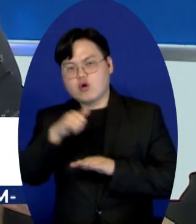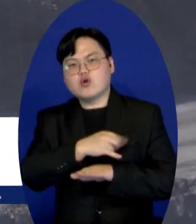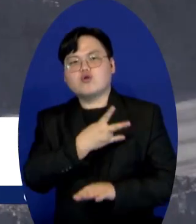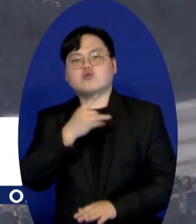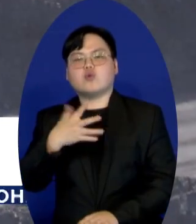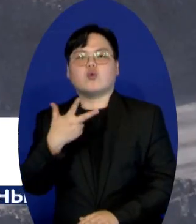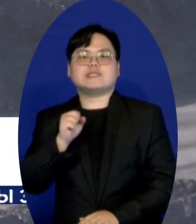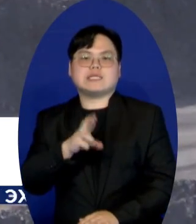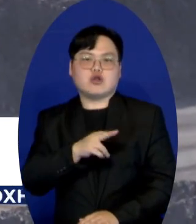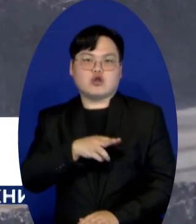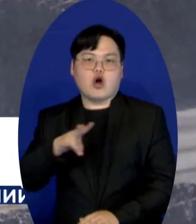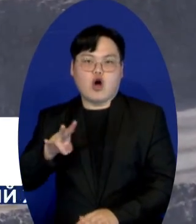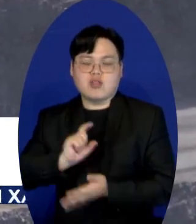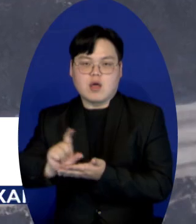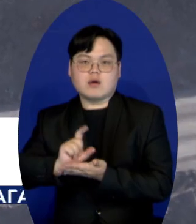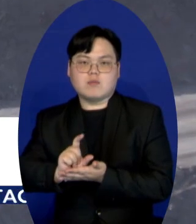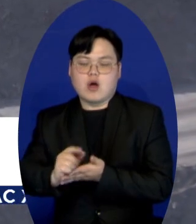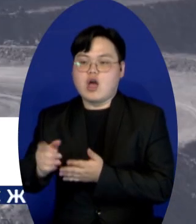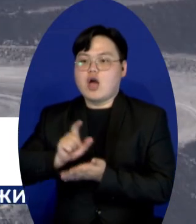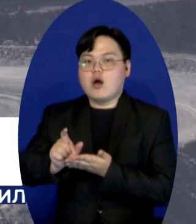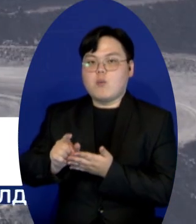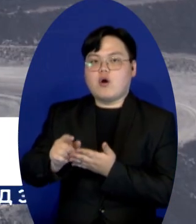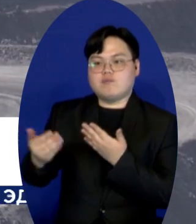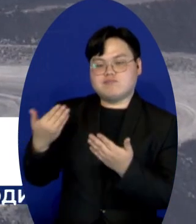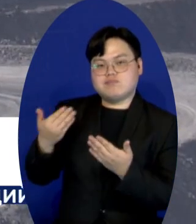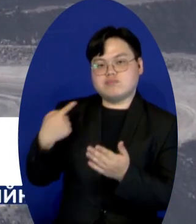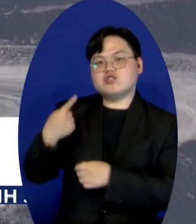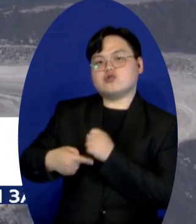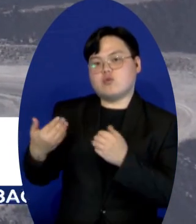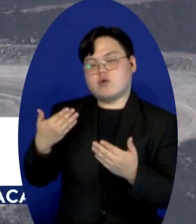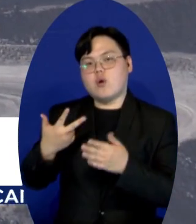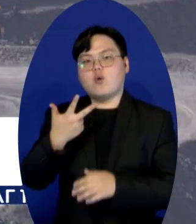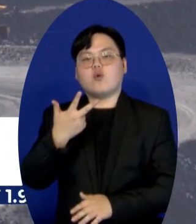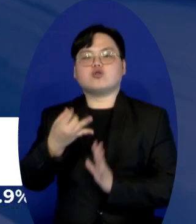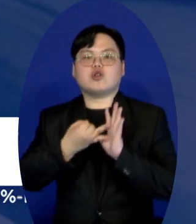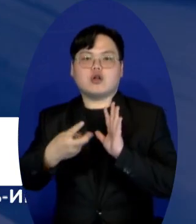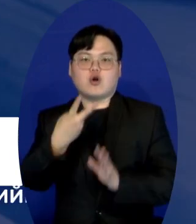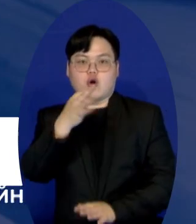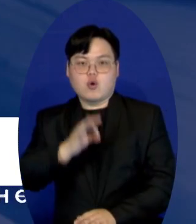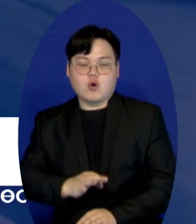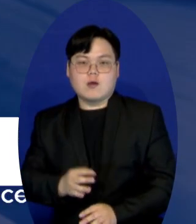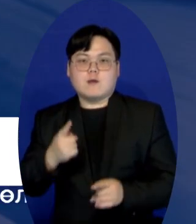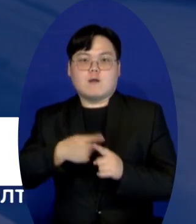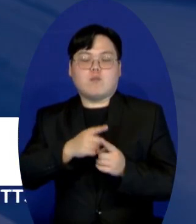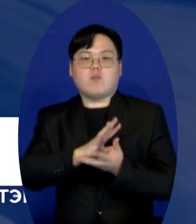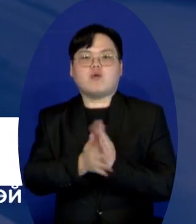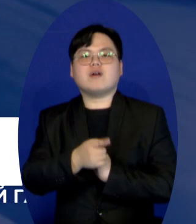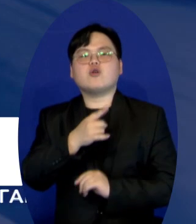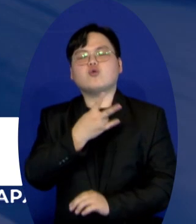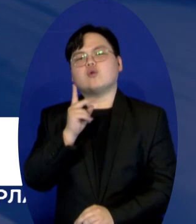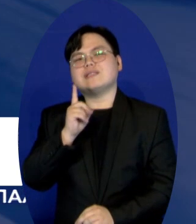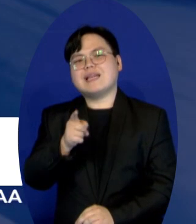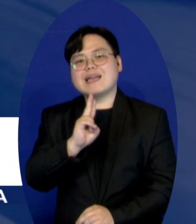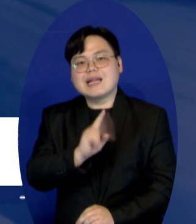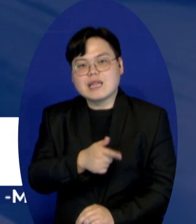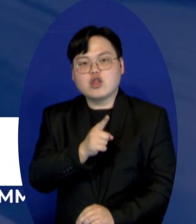байгаа. Экспорт өмнөх оны мөн үеэс 37.2% өссөн ч хилийн үн унжээ. Тухайлбал нүүрсний хилийн дундаж үн